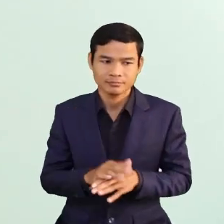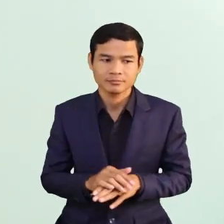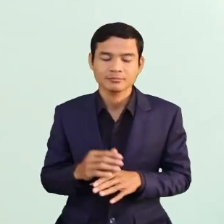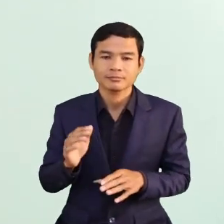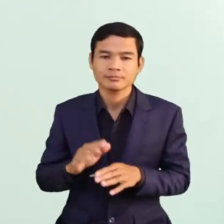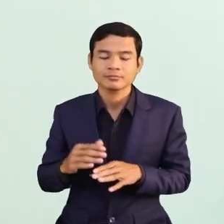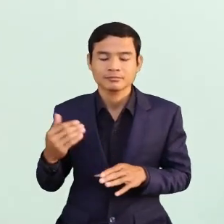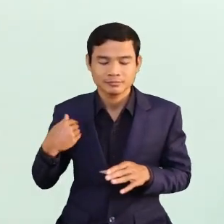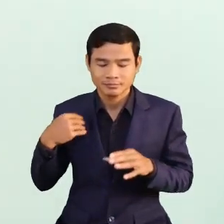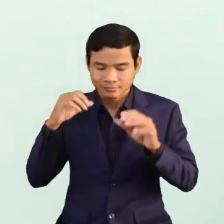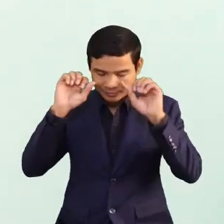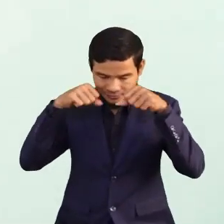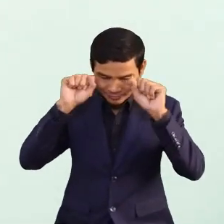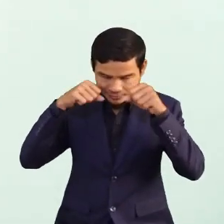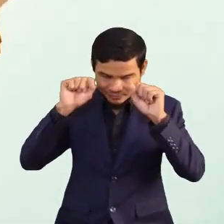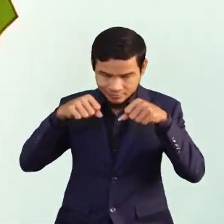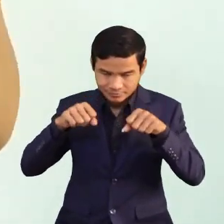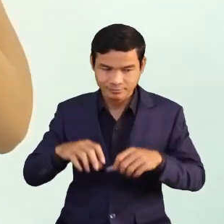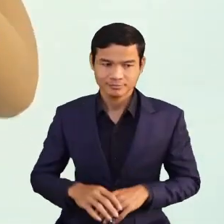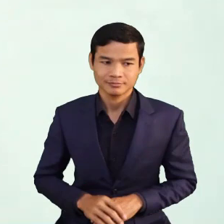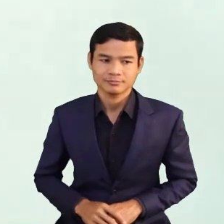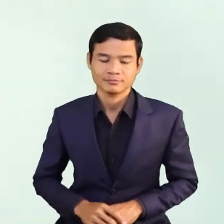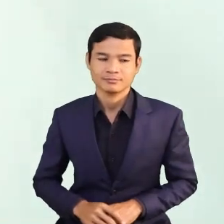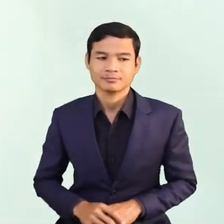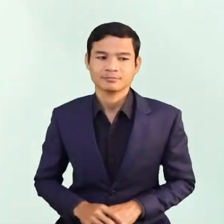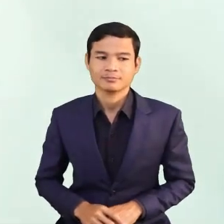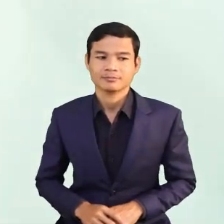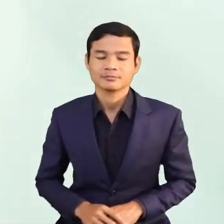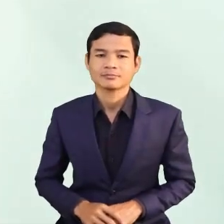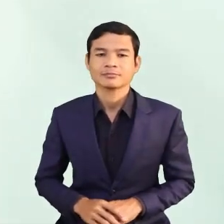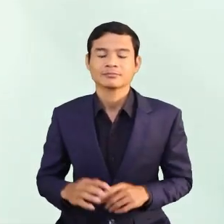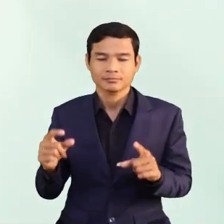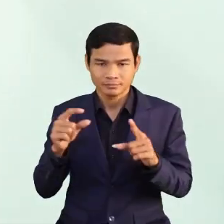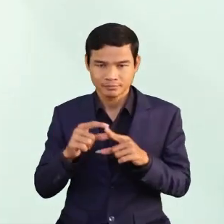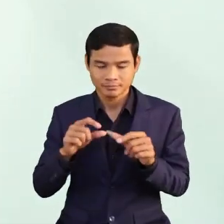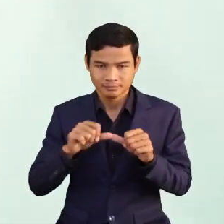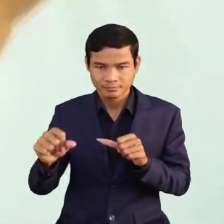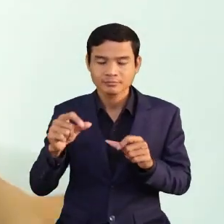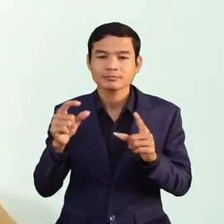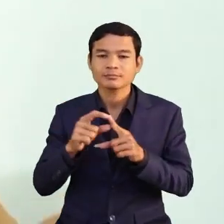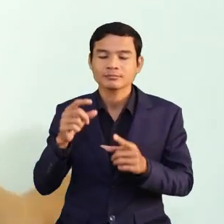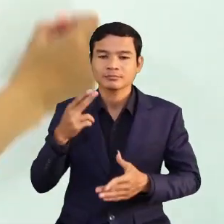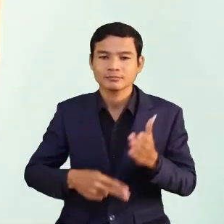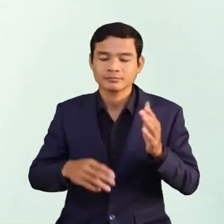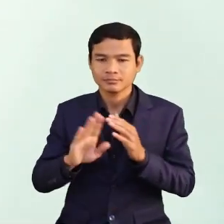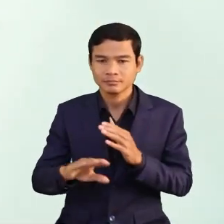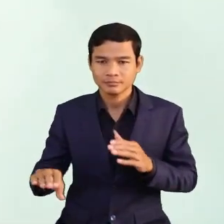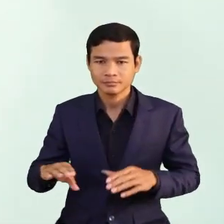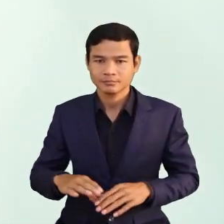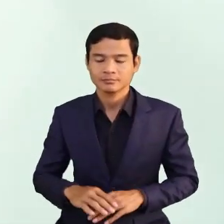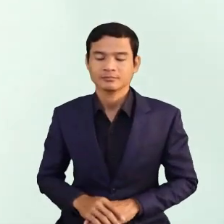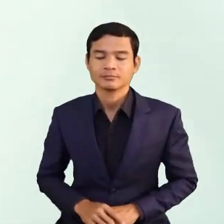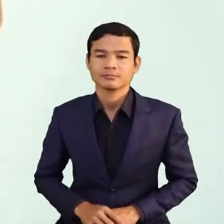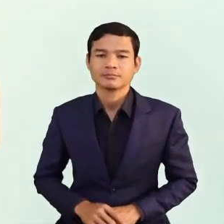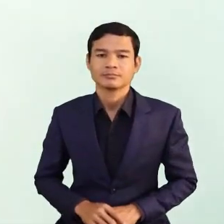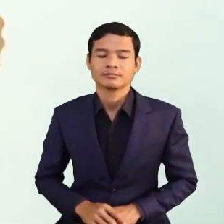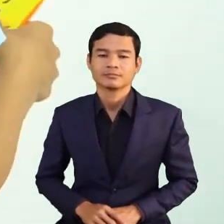ល់តោះតើពាក្យបន្តជាពាក្យអ្វី